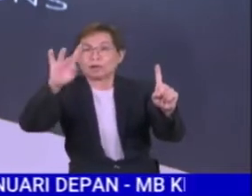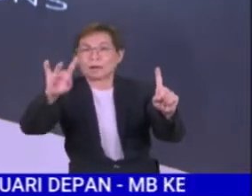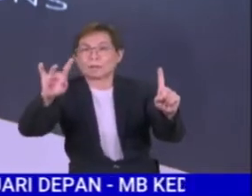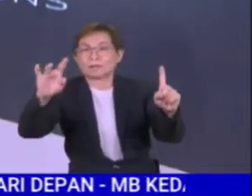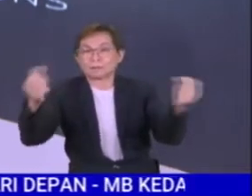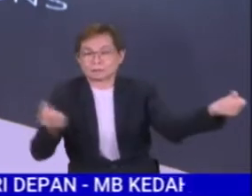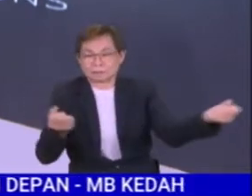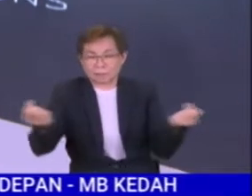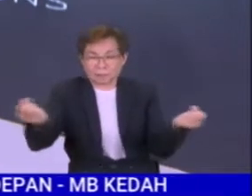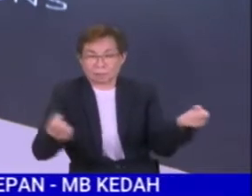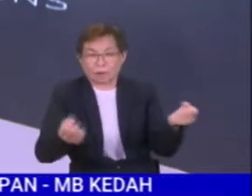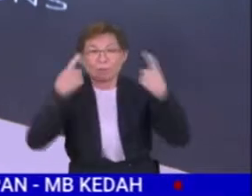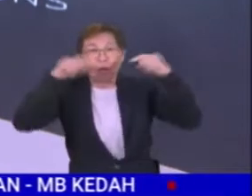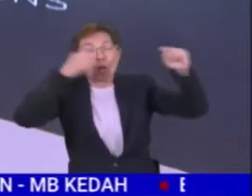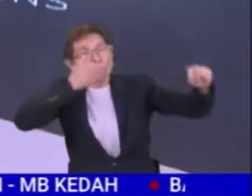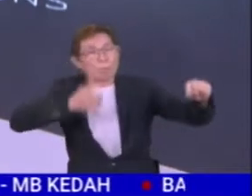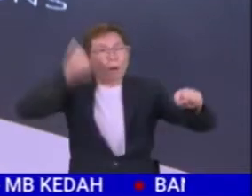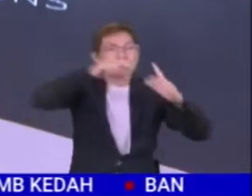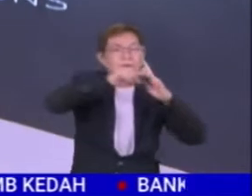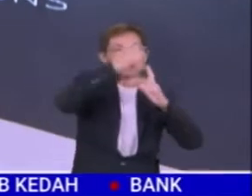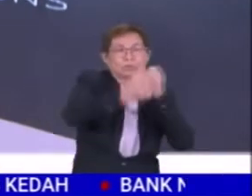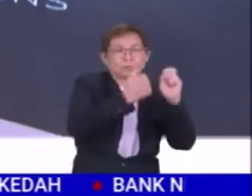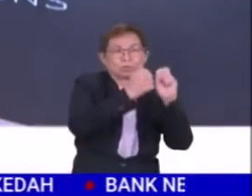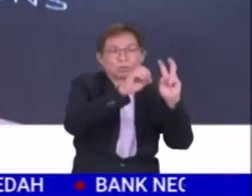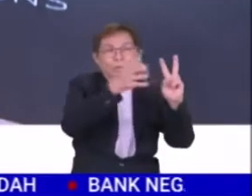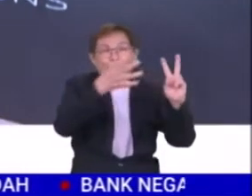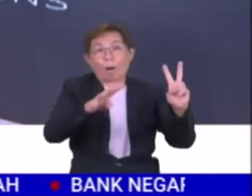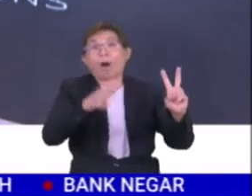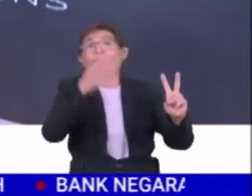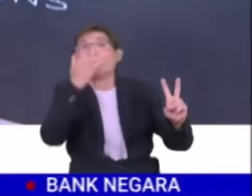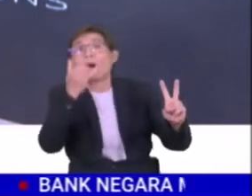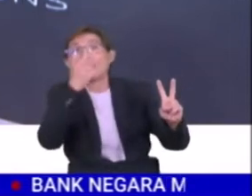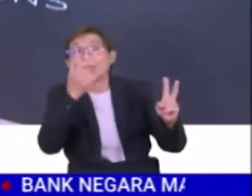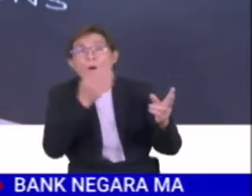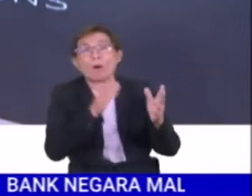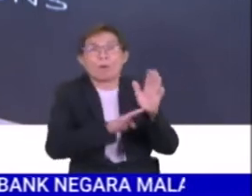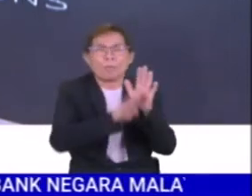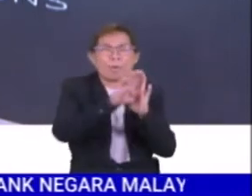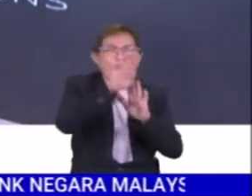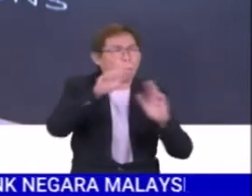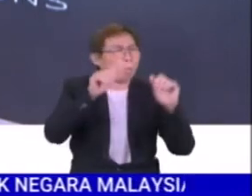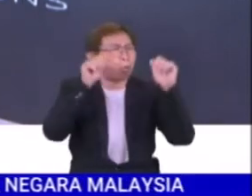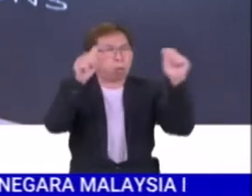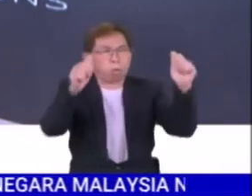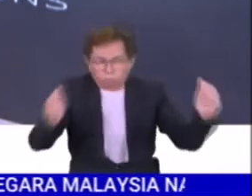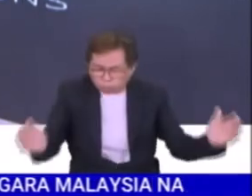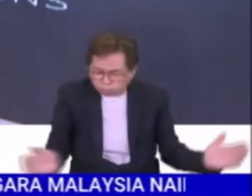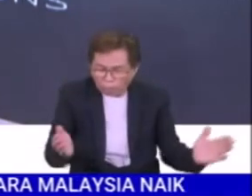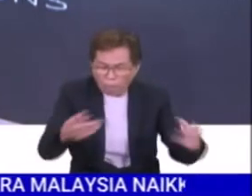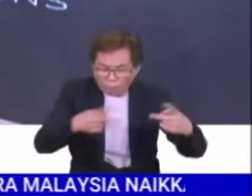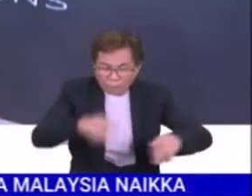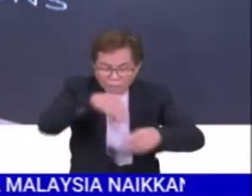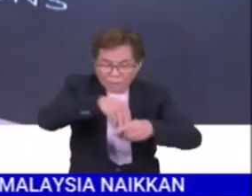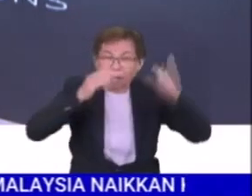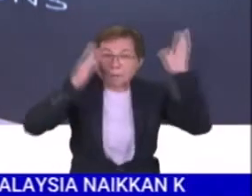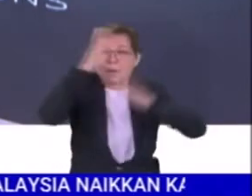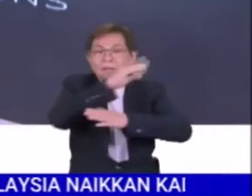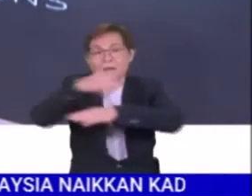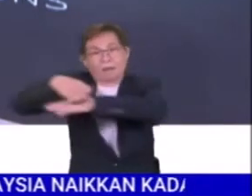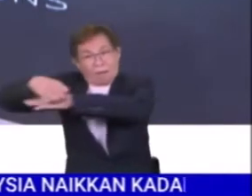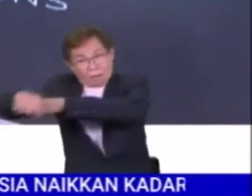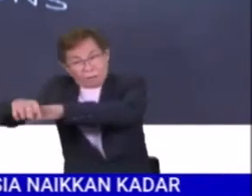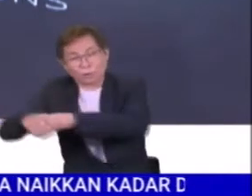114,708 unit. Pencapaian terbaik sejak 2014 itu didorong permintaan pertumbuhan menggalakkan pasaran domestik dan